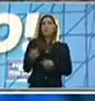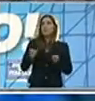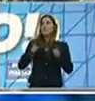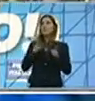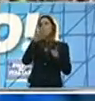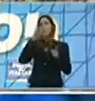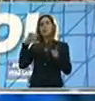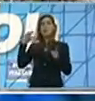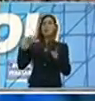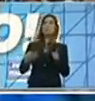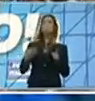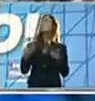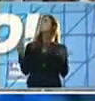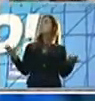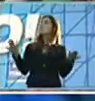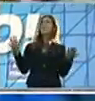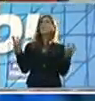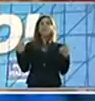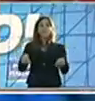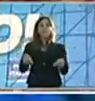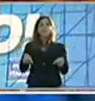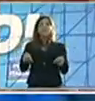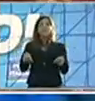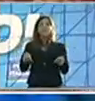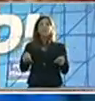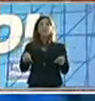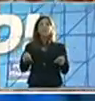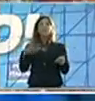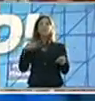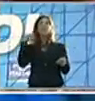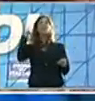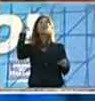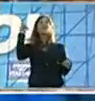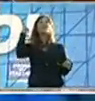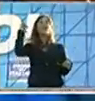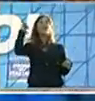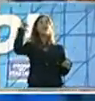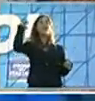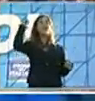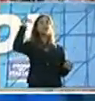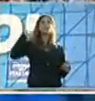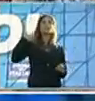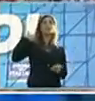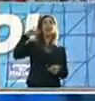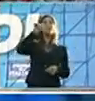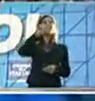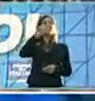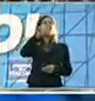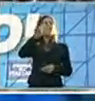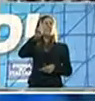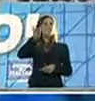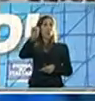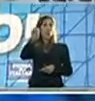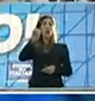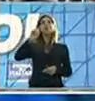quelle conseguenze diciamo antieconomiche che alla base agli imprenditori del Nord-Est a cui piace Salvini, non piace,